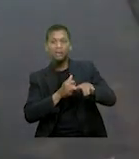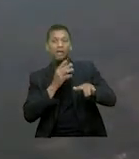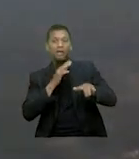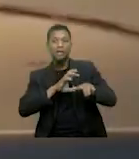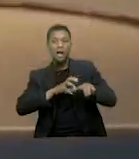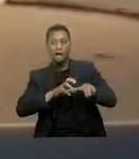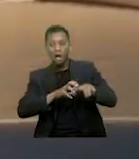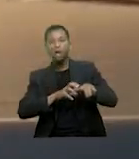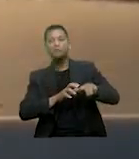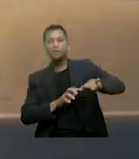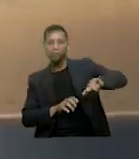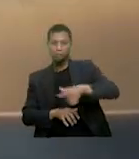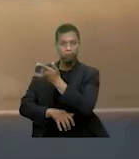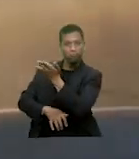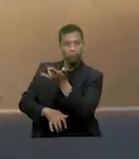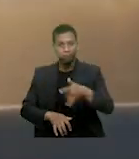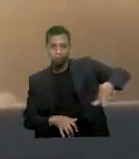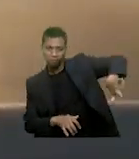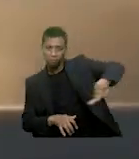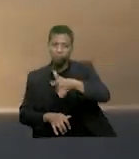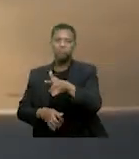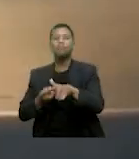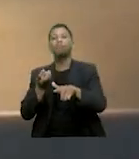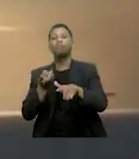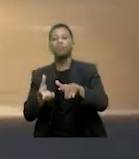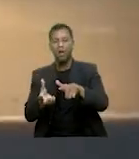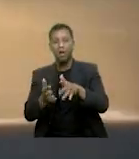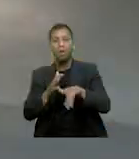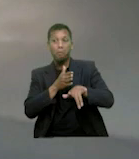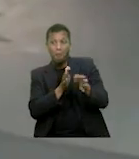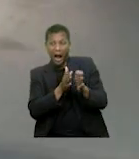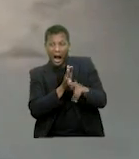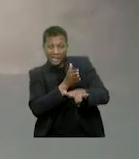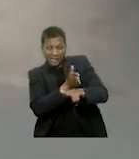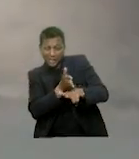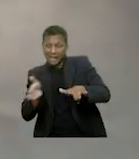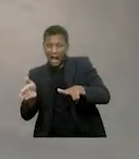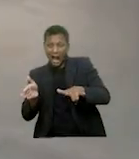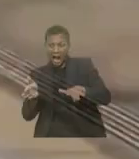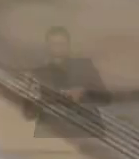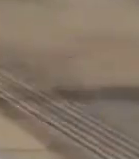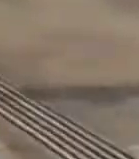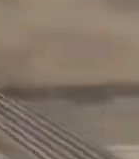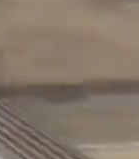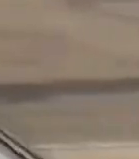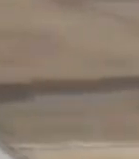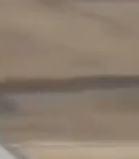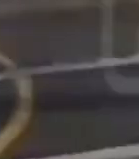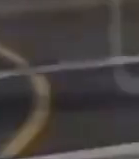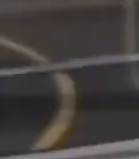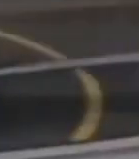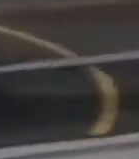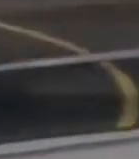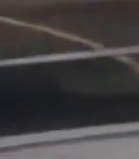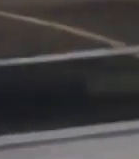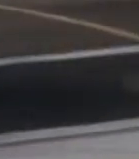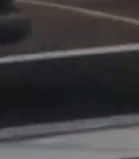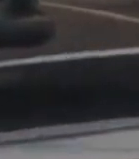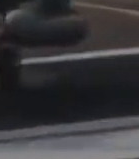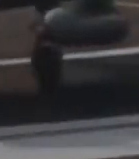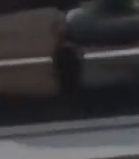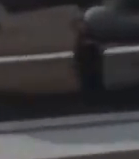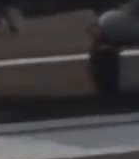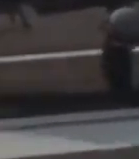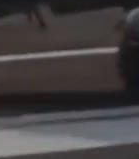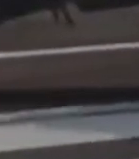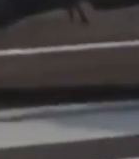lincah. Pesawat dengan panjang badan dan bentang sayap 11 meter ini mampu menjelajahi udara dengan kecepatan maksimal 593